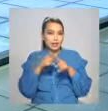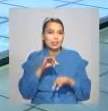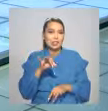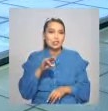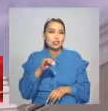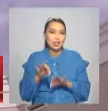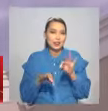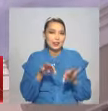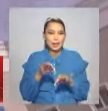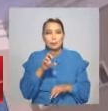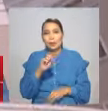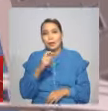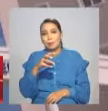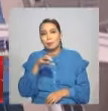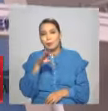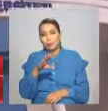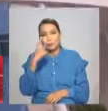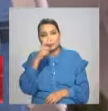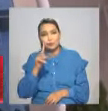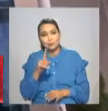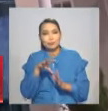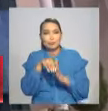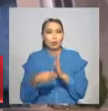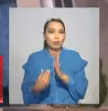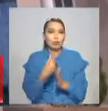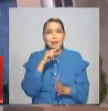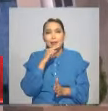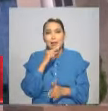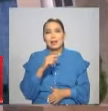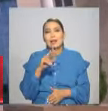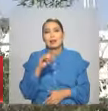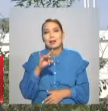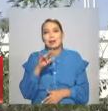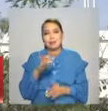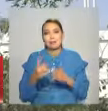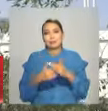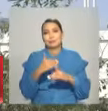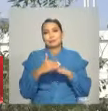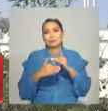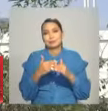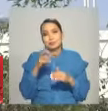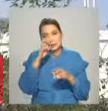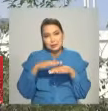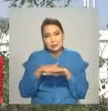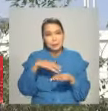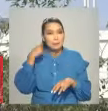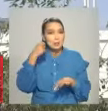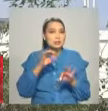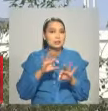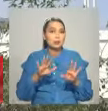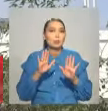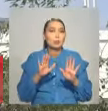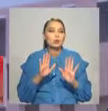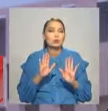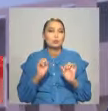инжиниринга. Берик Ахметов отметил, что возвести новый экономический каркас страны, о котором президент заявил в своем послании, можно только